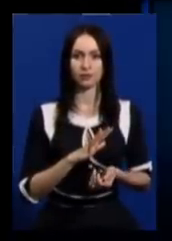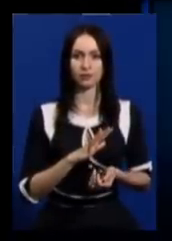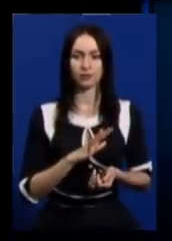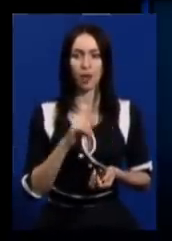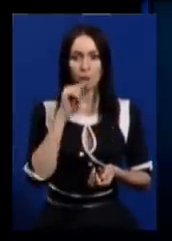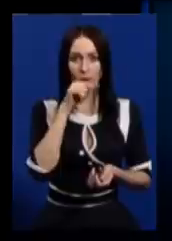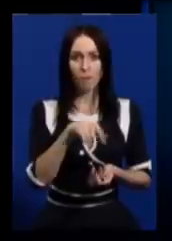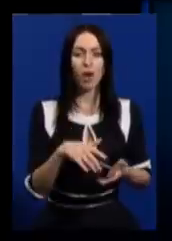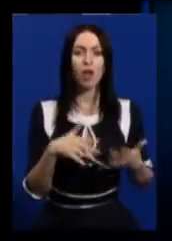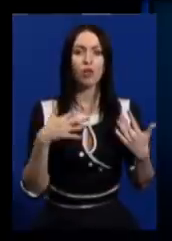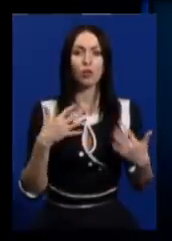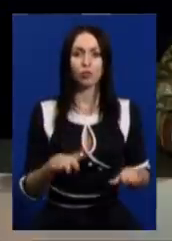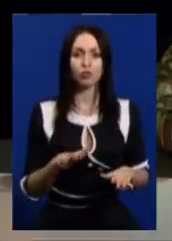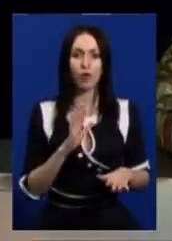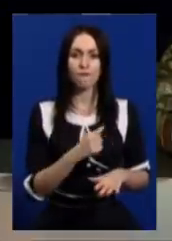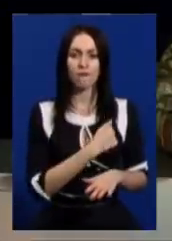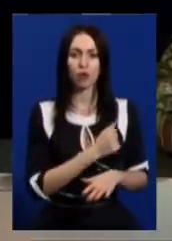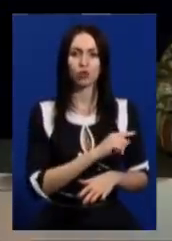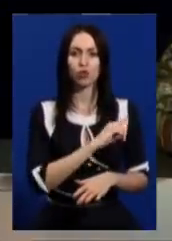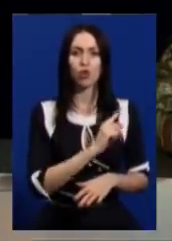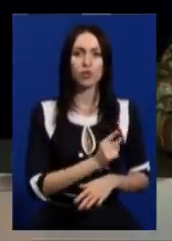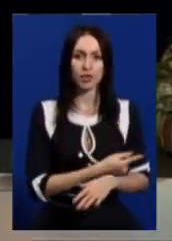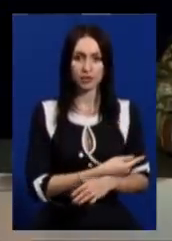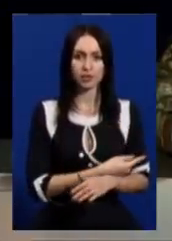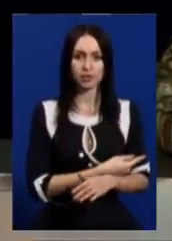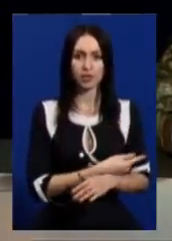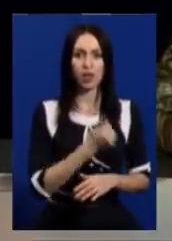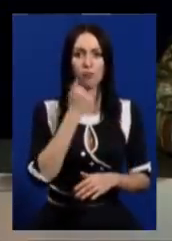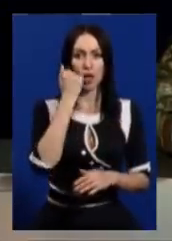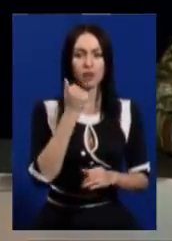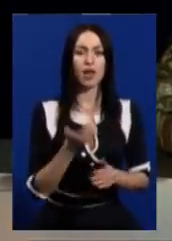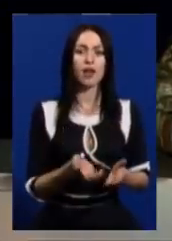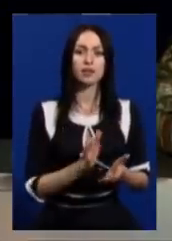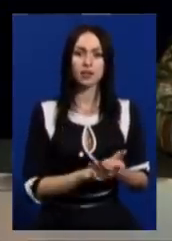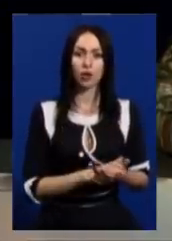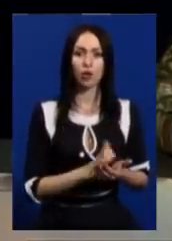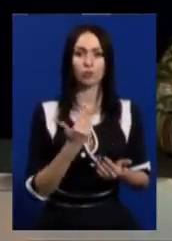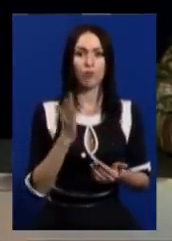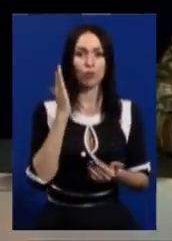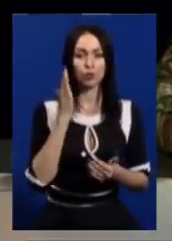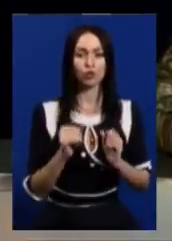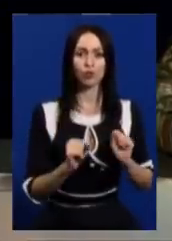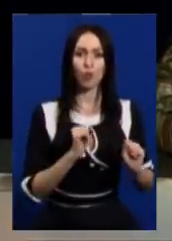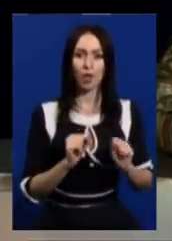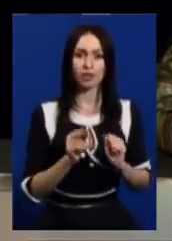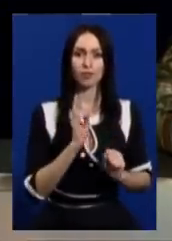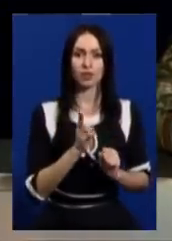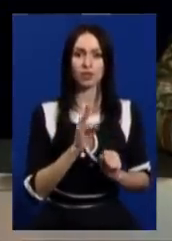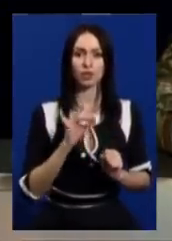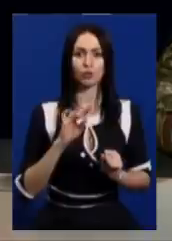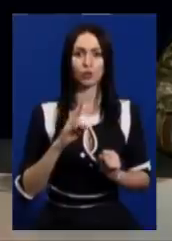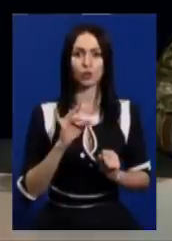Попали ми вже в вооружені сили, благодаря знайомству з нашим будущим командиром Константином